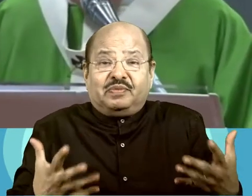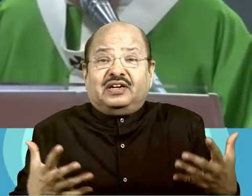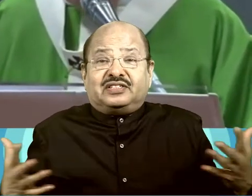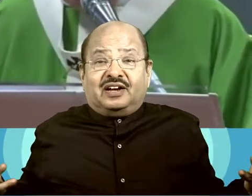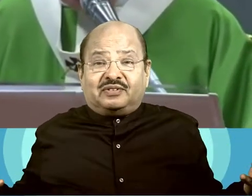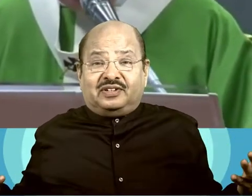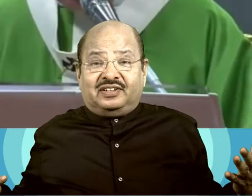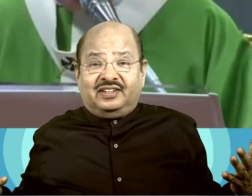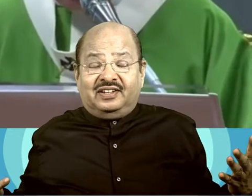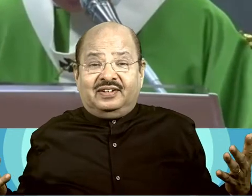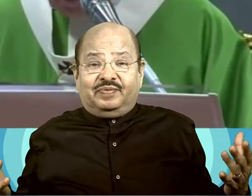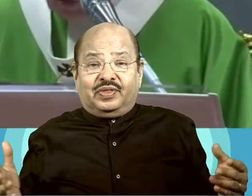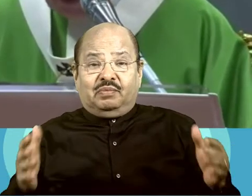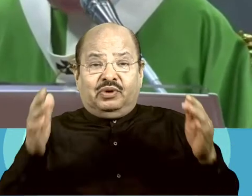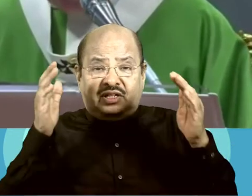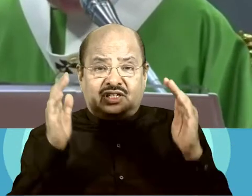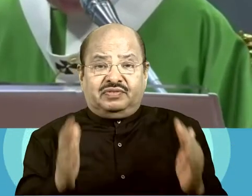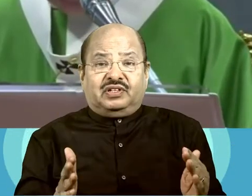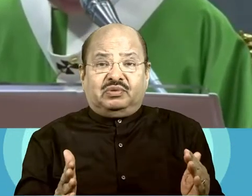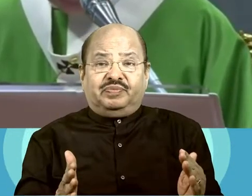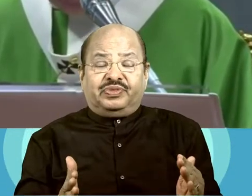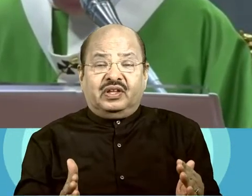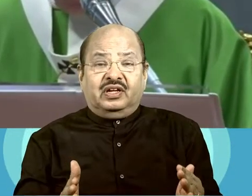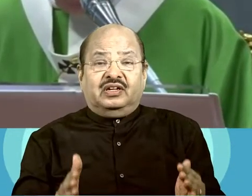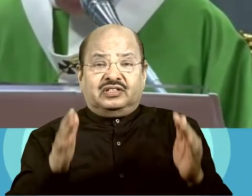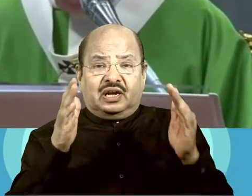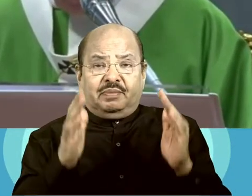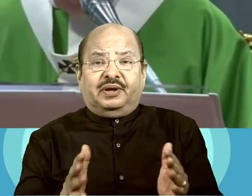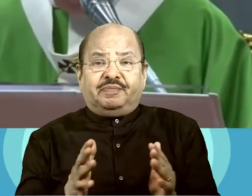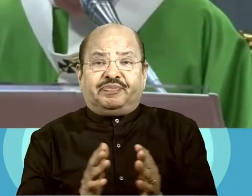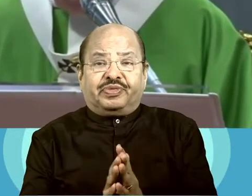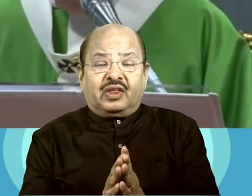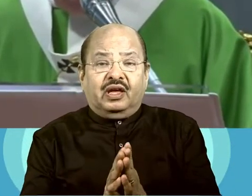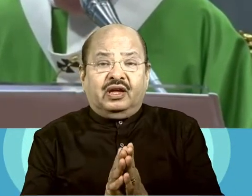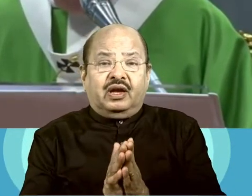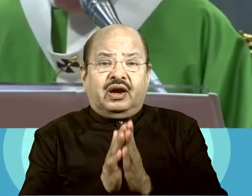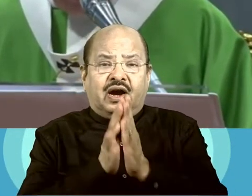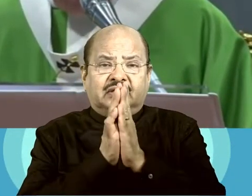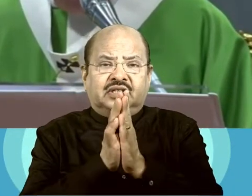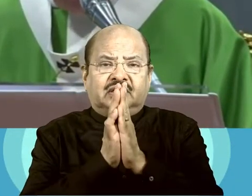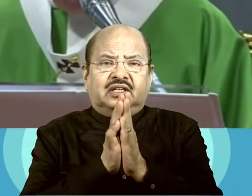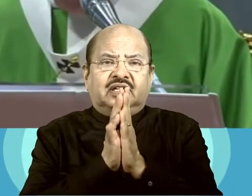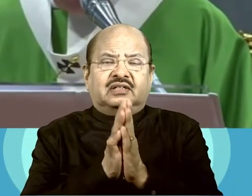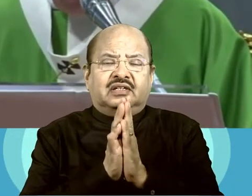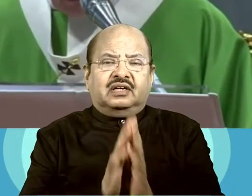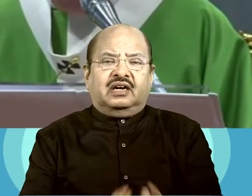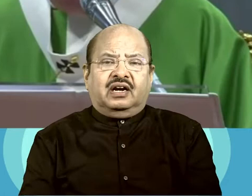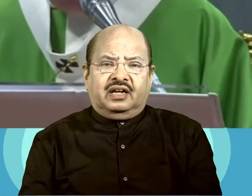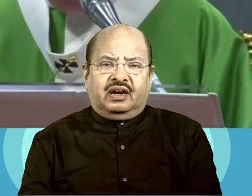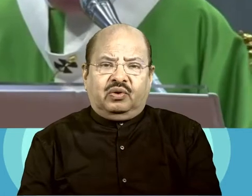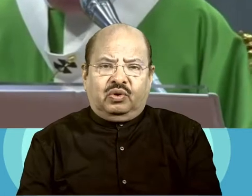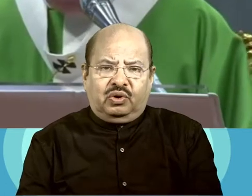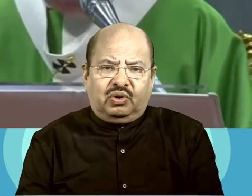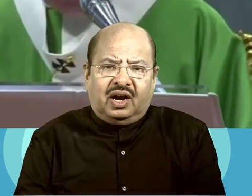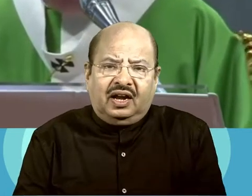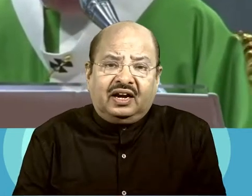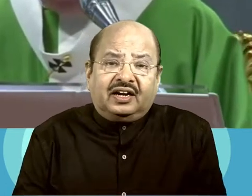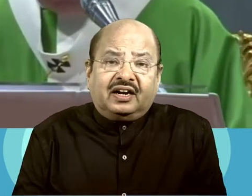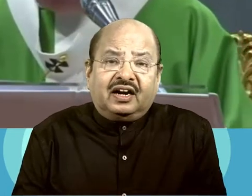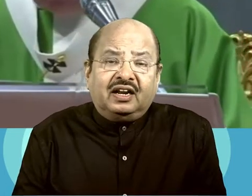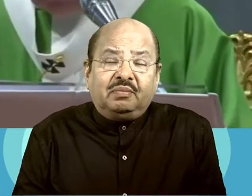എപ്പോഴും മനസ്സിലാക്കുന്നത്. നമ്മുടെ ജീവിതവും സഭയും അന്നന്ന്